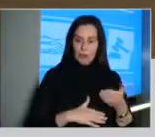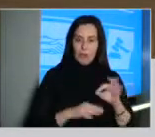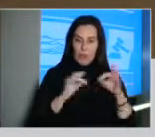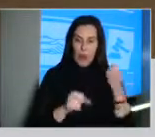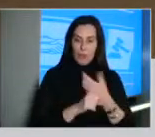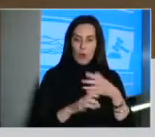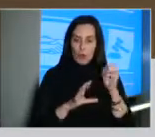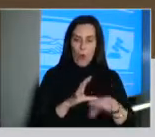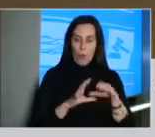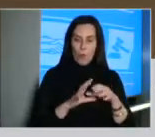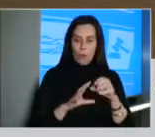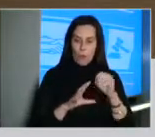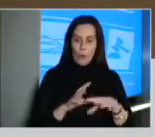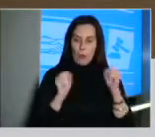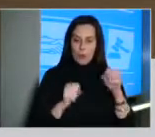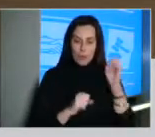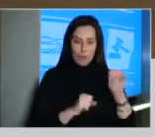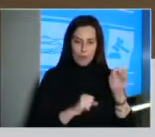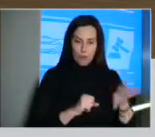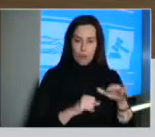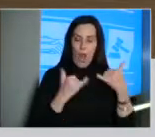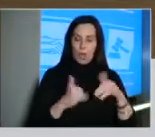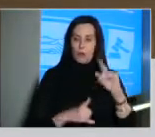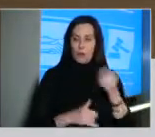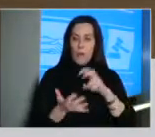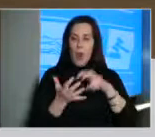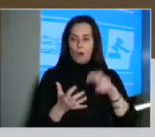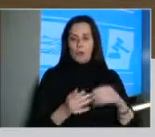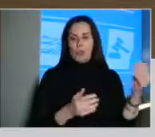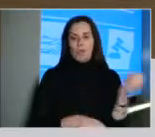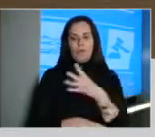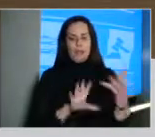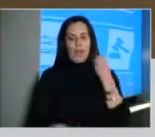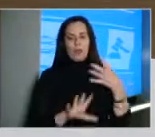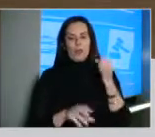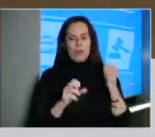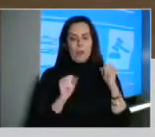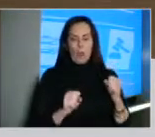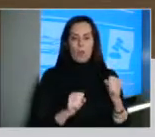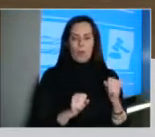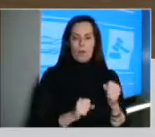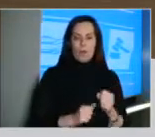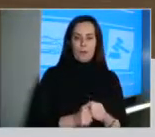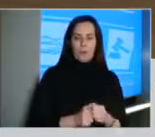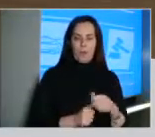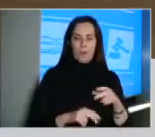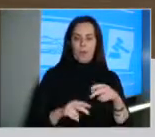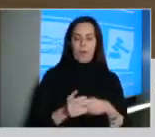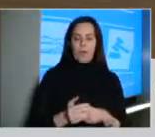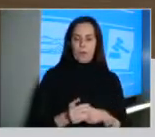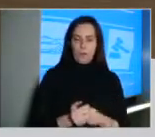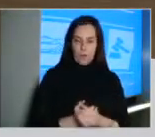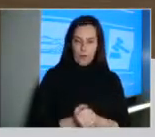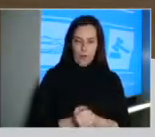היו תרומות מאוד גבוהות לביטוח הלאומי, עכשיו הם כולם פורשים, אז מתחיל לרדת, נצבר עודף, והעודף